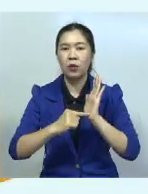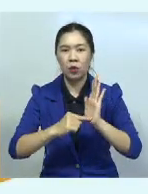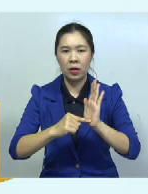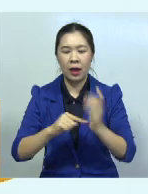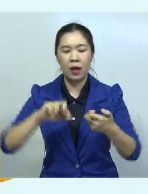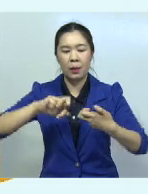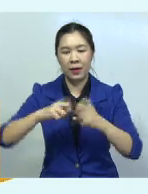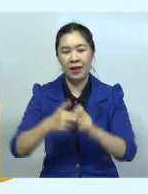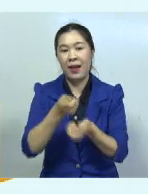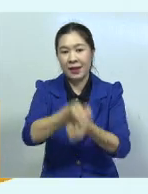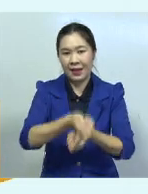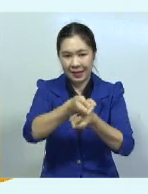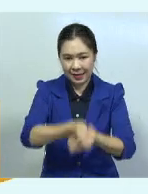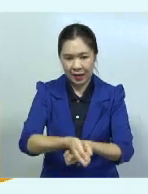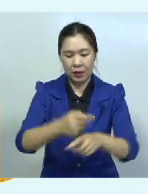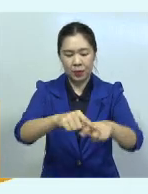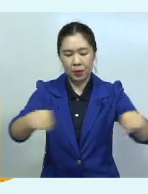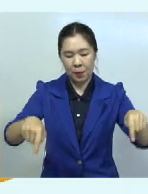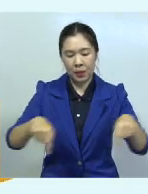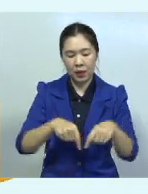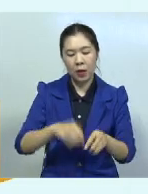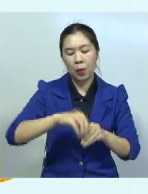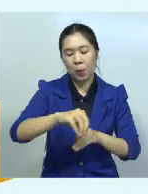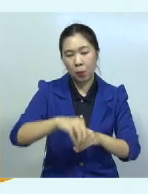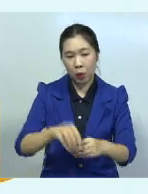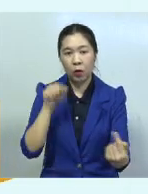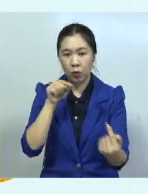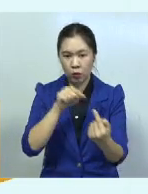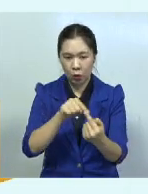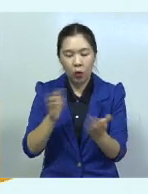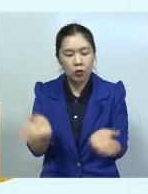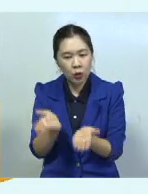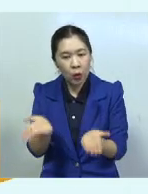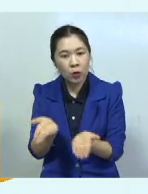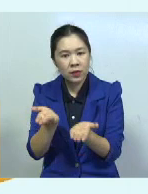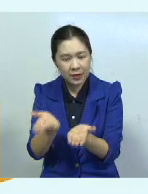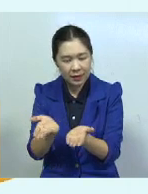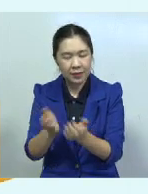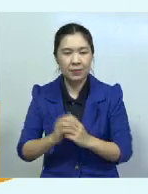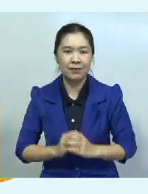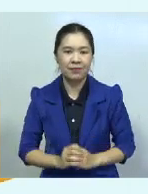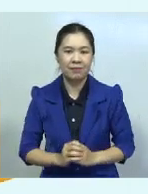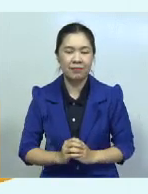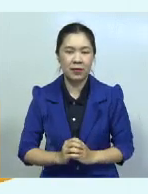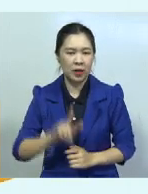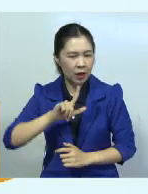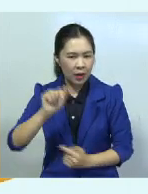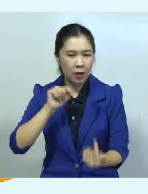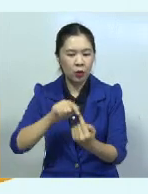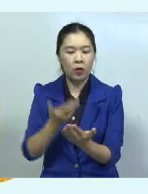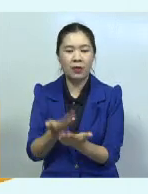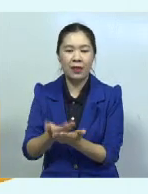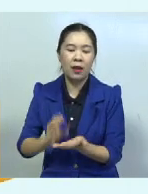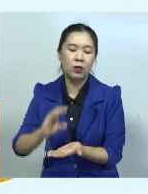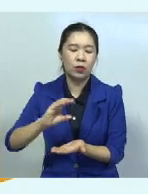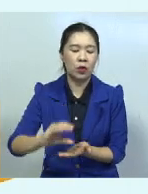การเกษตรก็ต้องมีการจัดสรรพื้นที่เพาะปลูกให้เหมาะสมส่งเสริมกันตั้งแต่ต้นทางถึงปลายทางค่ะโดยเน้นการลดต้นทุนการ